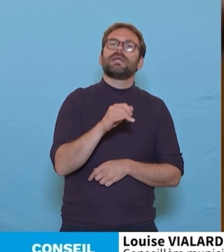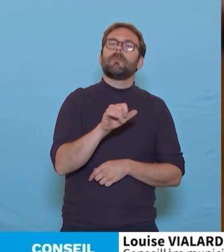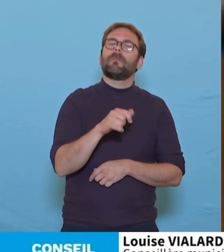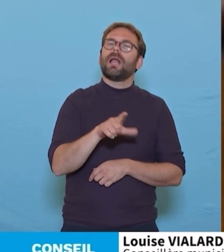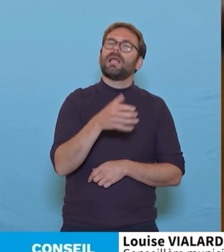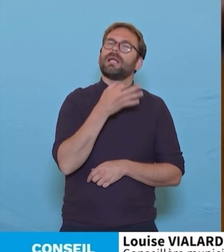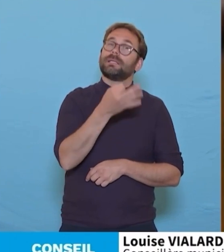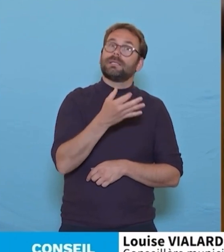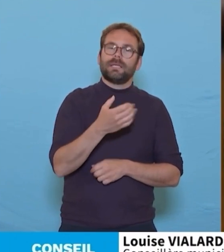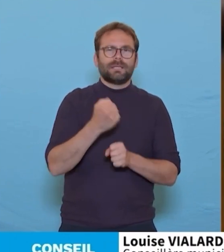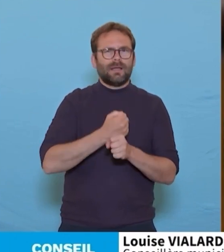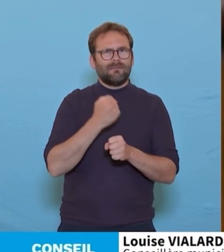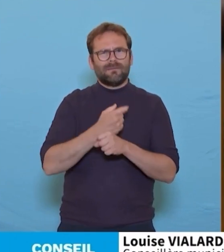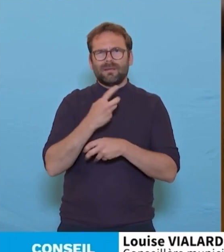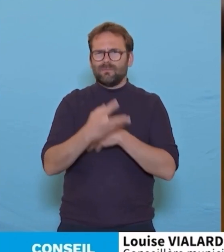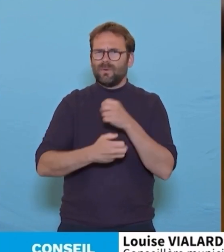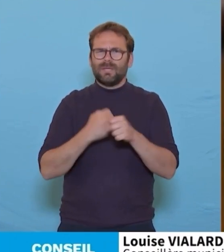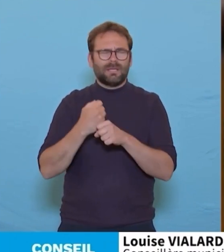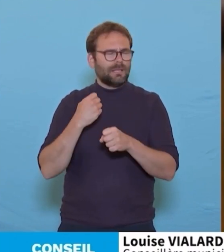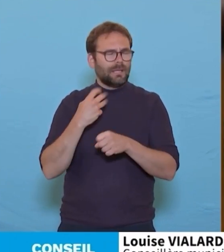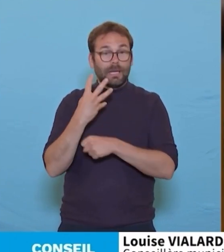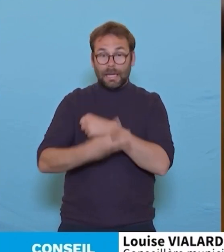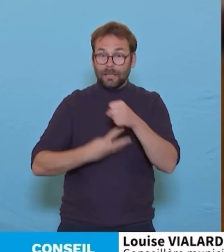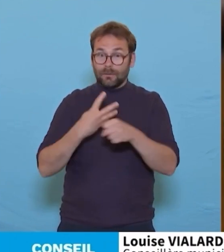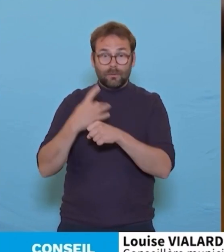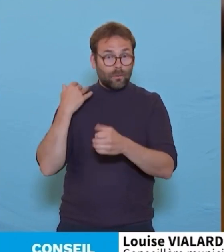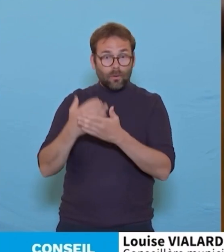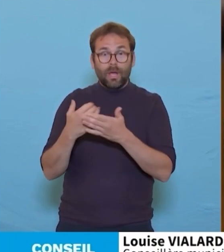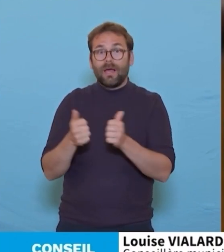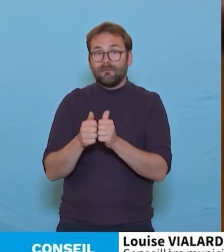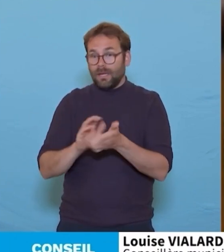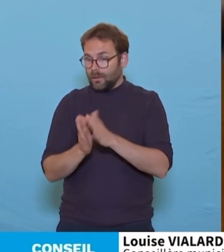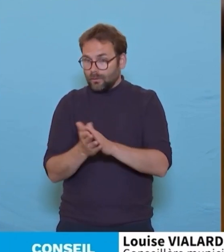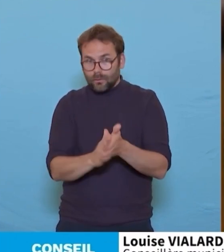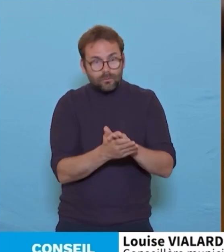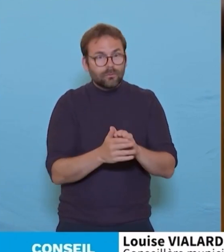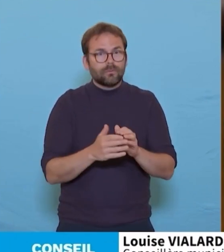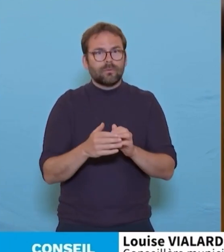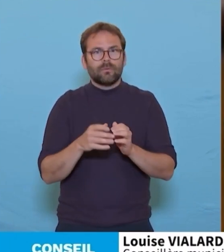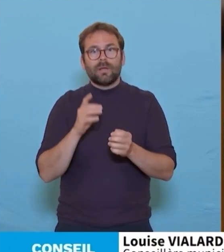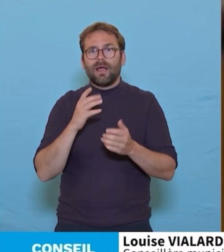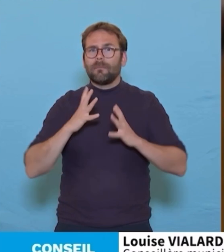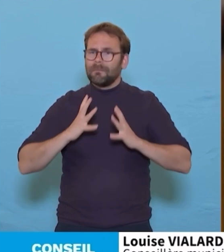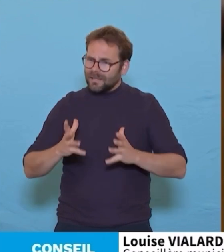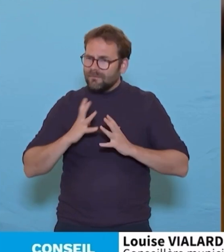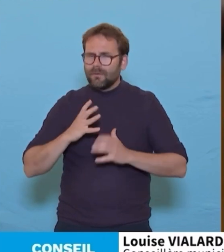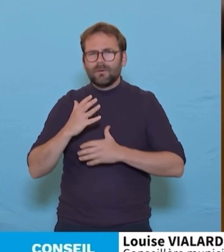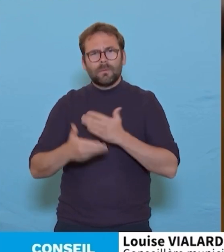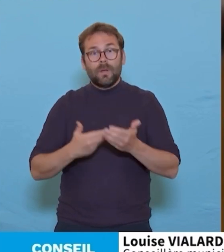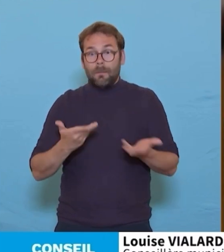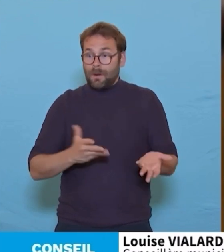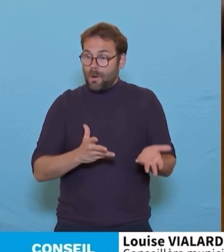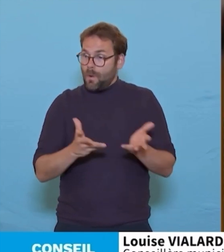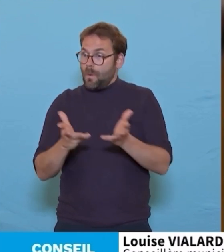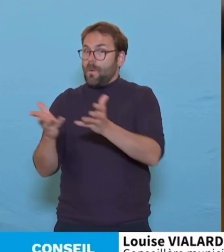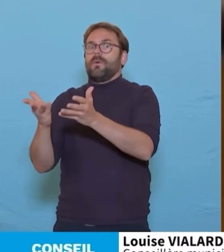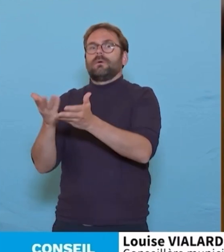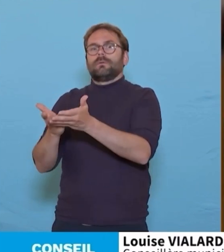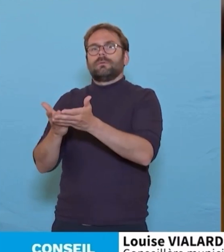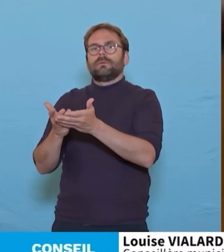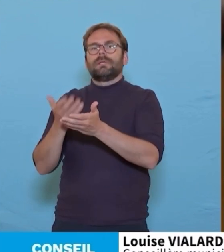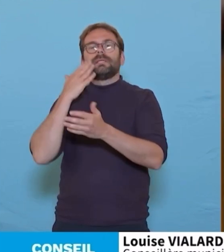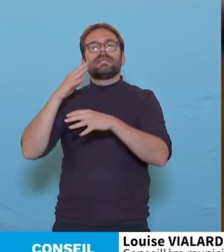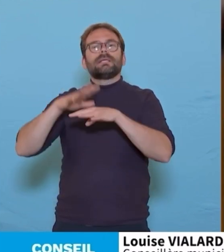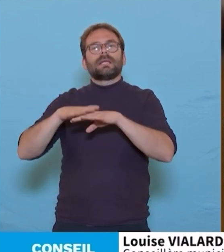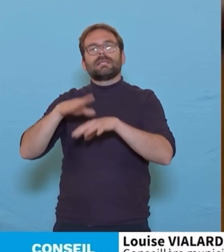ce travail acharné qui mène depuis 4 ans avec les acteurs associatifs, avec ses bénévoles, a atteint un virage aujourd'hui. Si le quartier